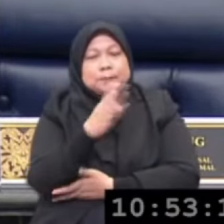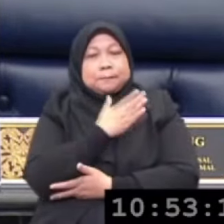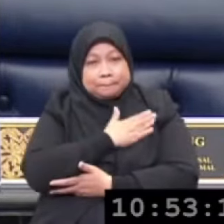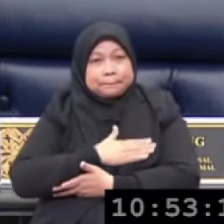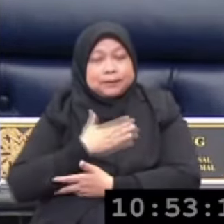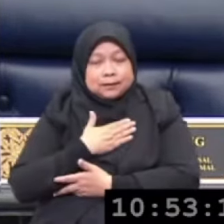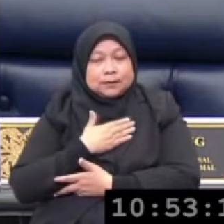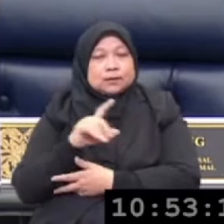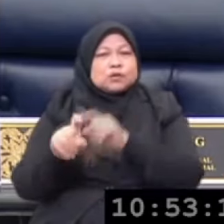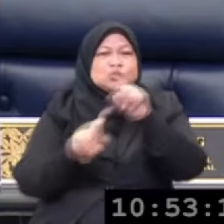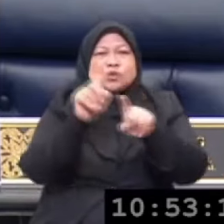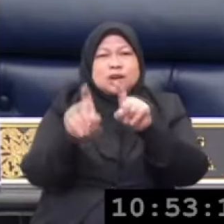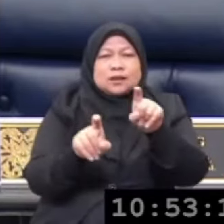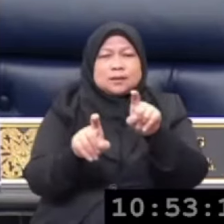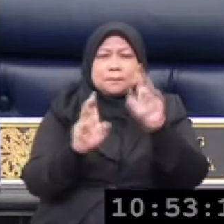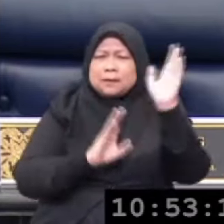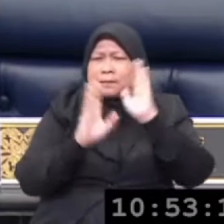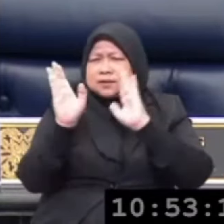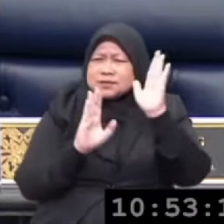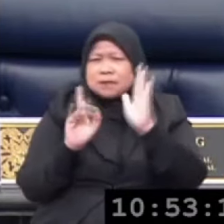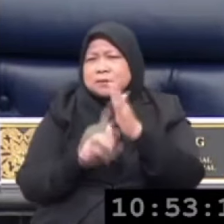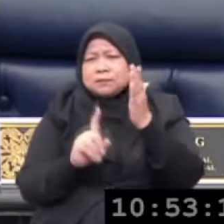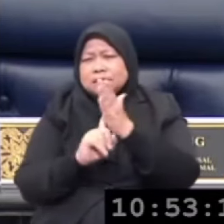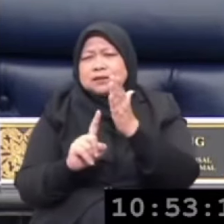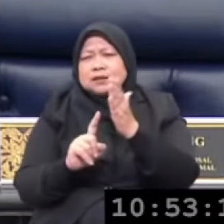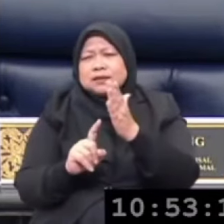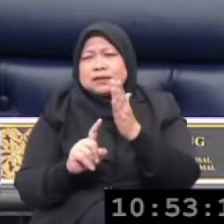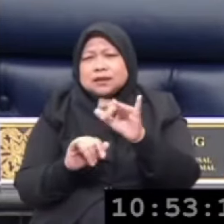supaya soalan yang berbentuk Malaysia-Malaysia